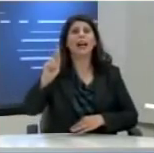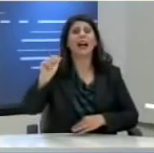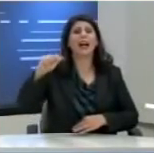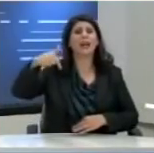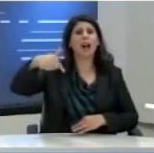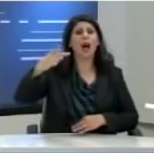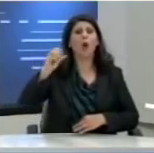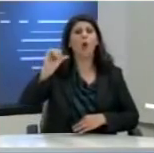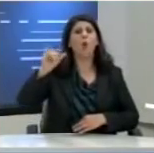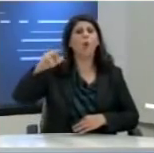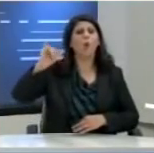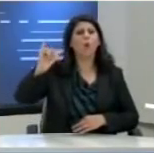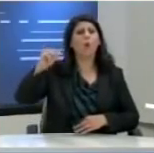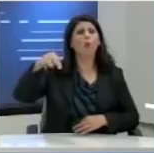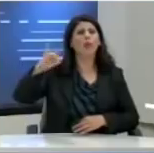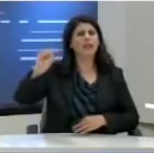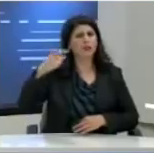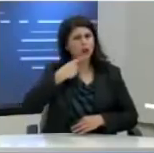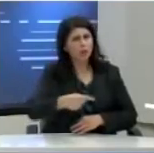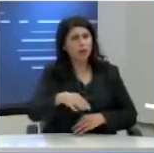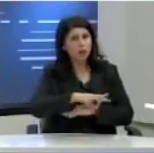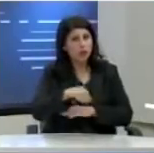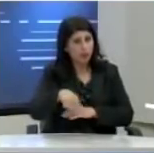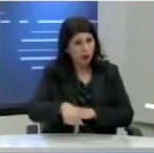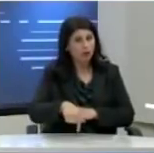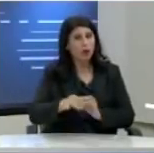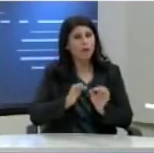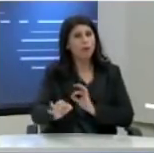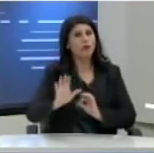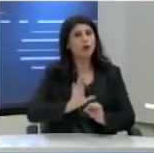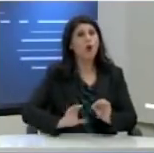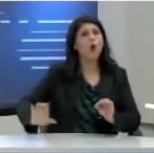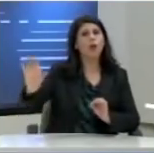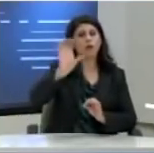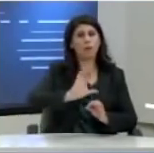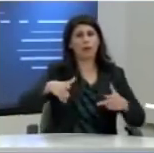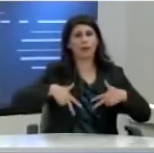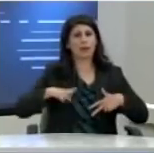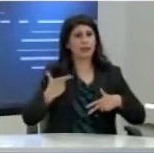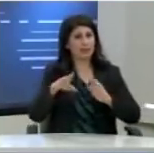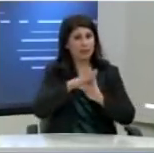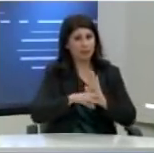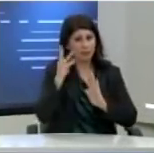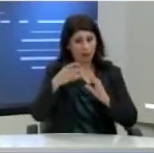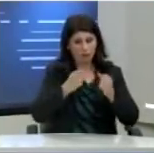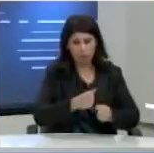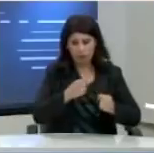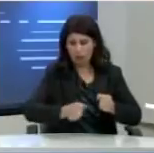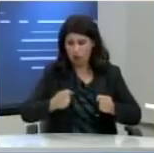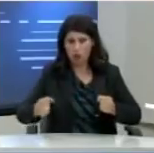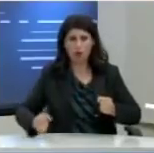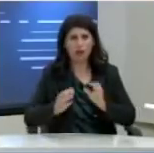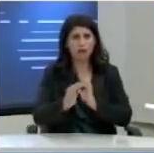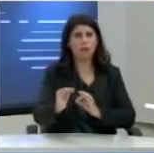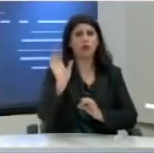σας το είπε, το σχέδιο αυτό εφαρμόζεται σε όλες τις ευρωπαϊκές χώρες. Γιατί? Διότι το σύστημα των τριών πυλώνων εφαρμόζεται, λέτε,